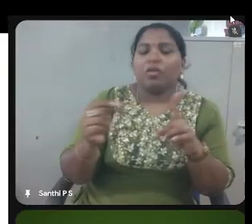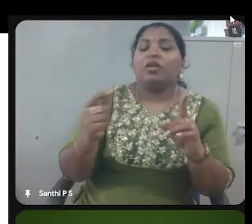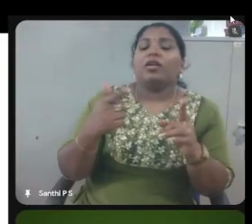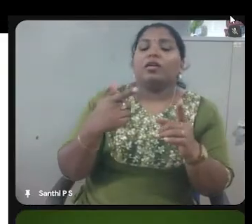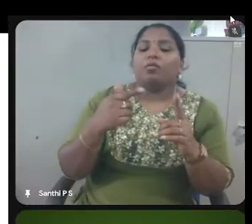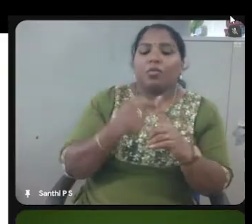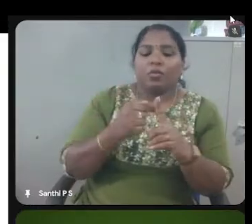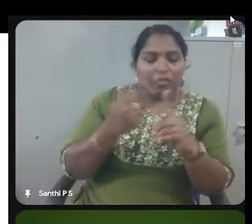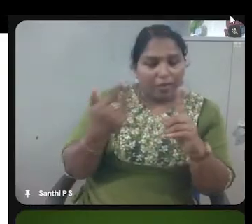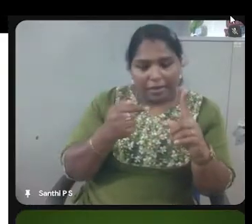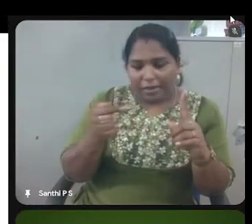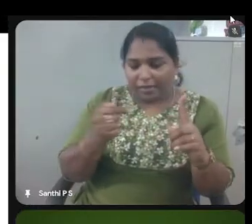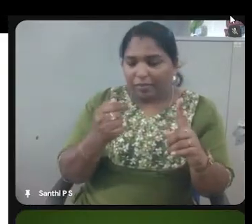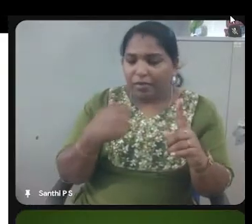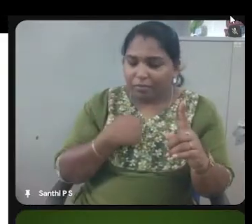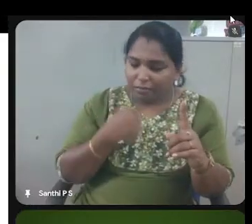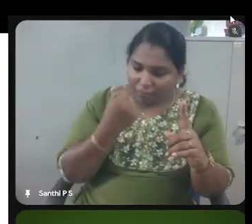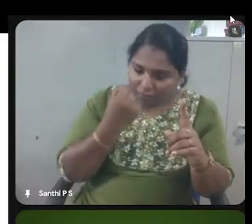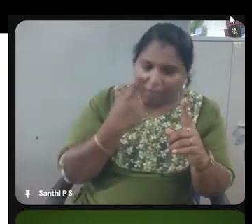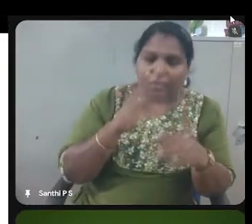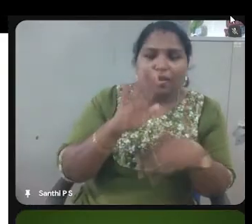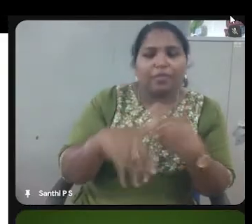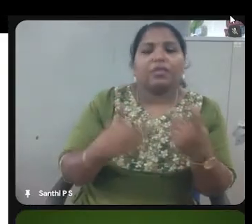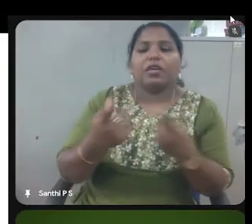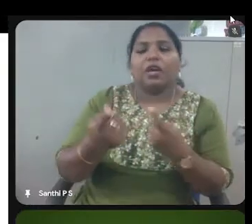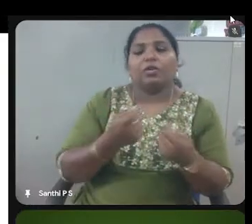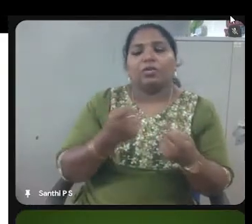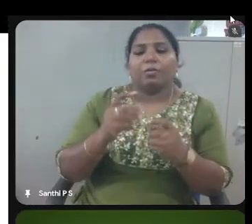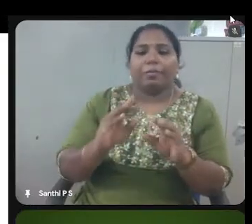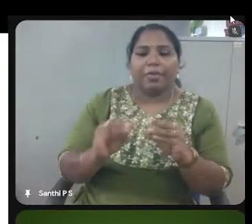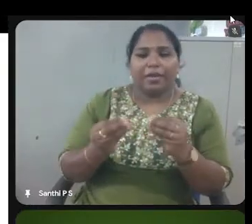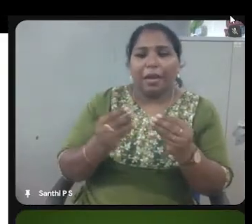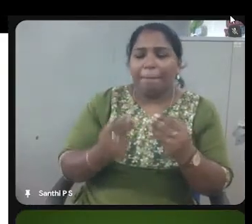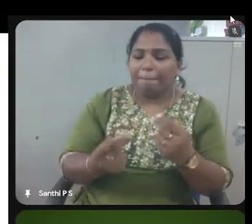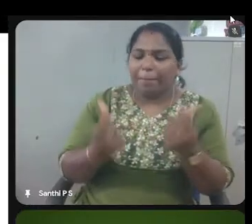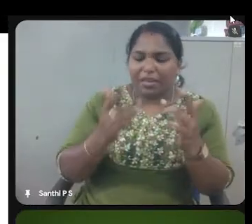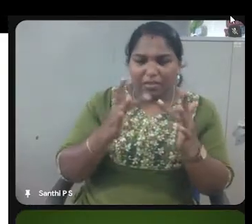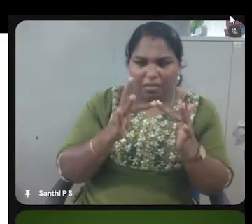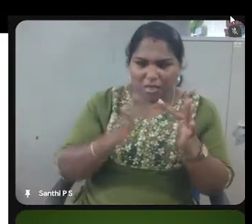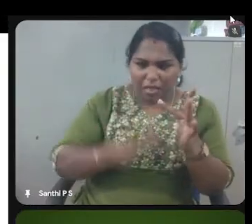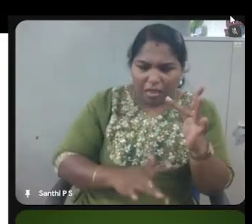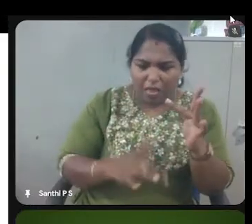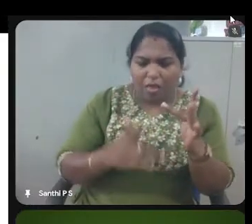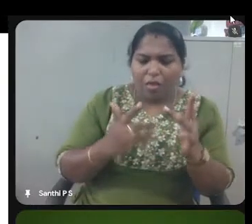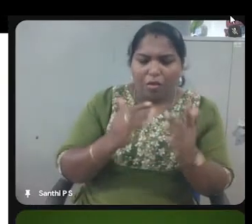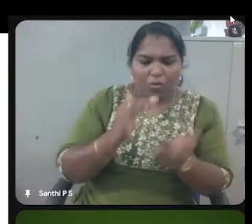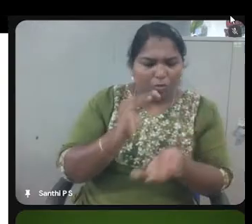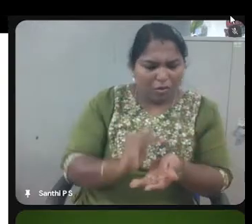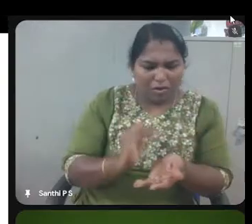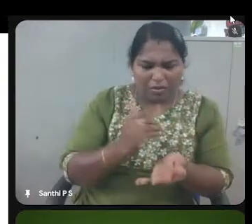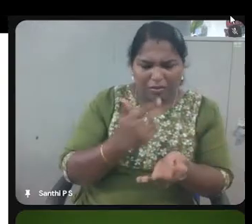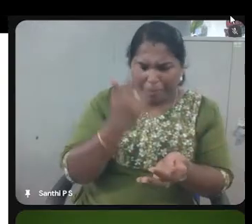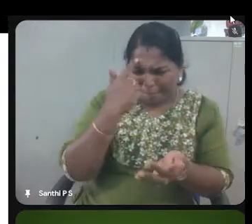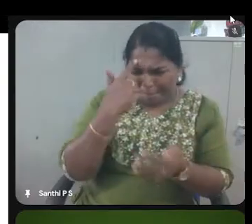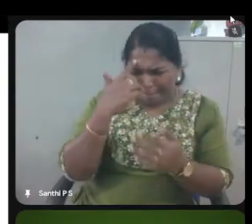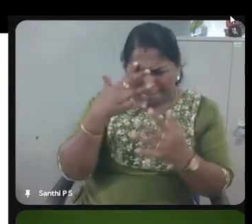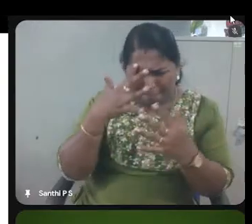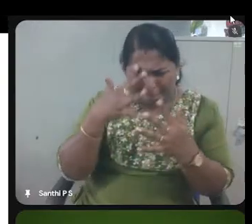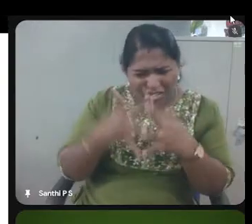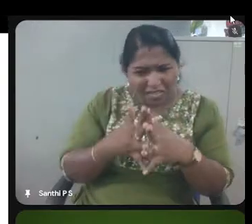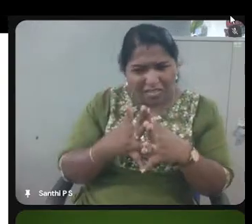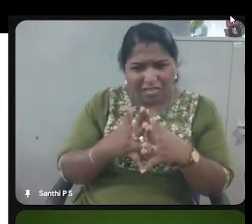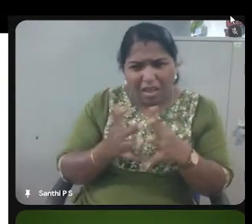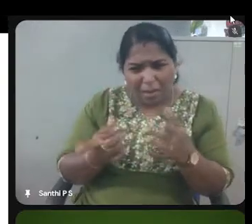എന്താണ് ദോഷങ്ങൾ, അതനുസരിച്ച് കൺട്രോൾ ചെയ്യുക. നമ്മൾ പെട്ടെന്ന് കട്ട് ചെയ്താൽ കുട്ടിയുടെ മാനസികാവസ്ഥയ്ക്ക് അത് പ്രശ്നമാകുമോ?